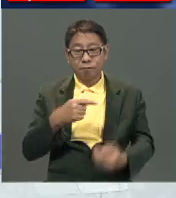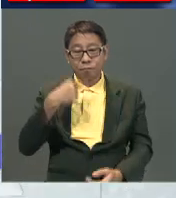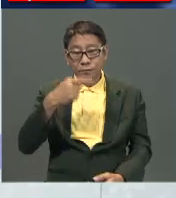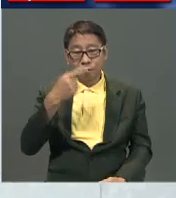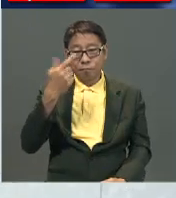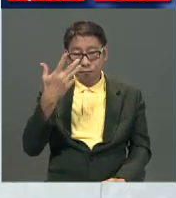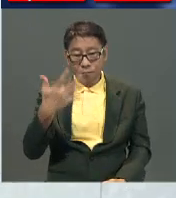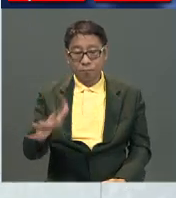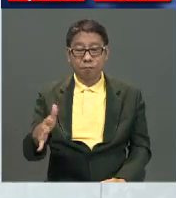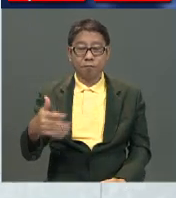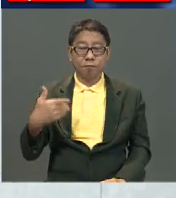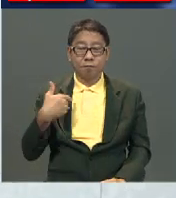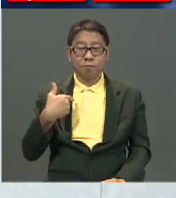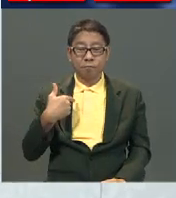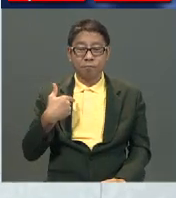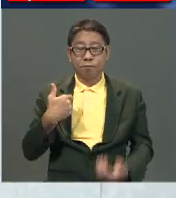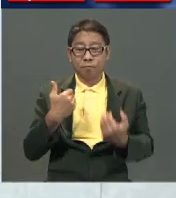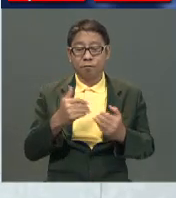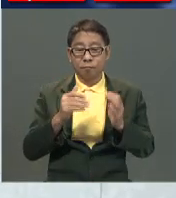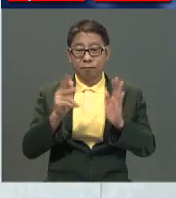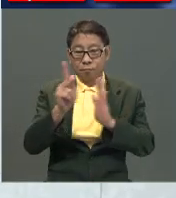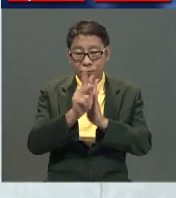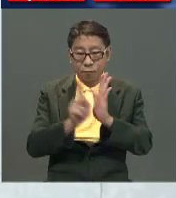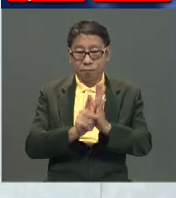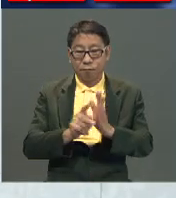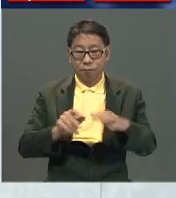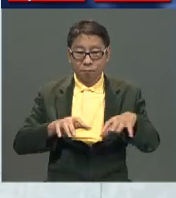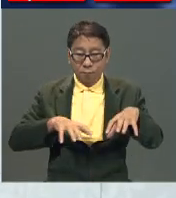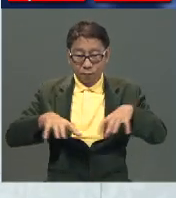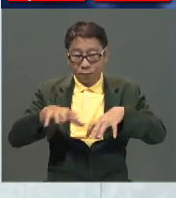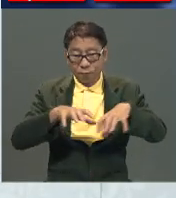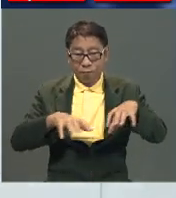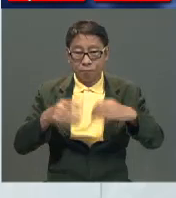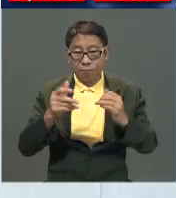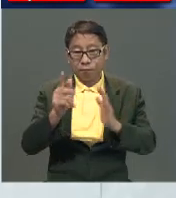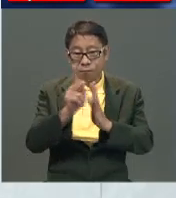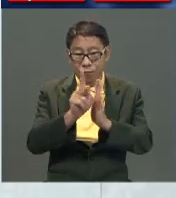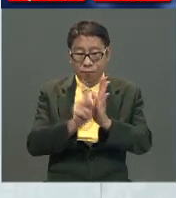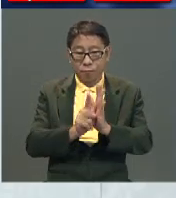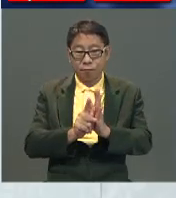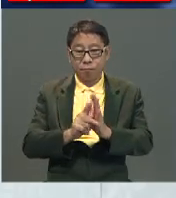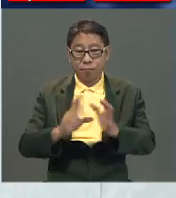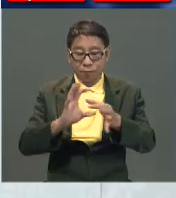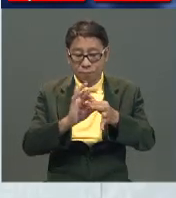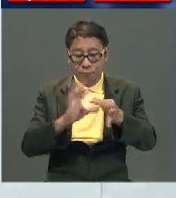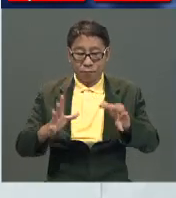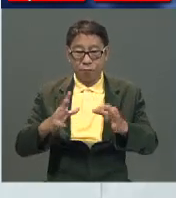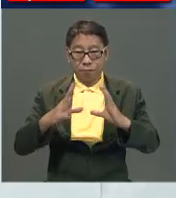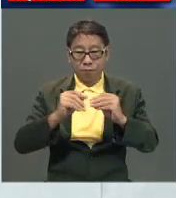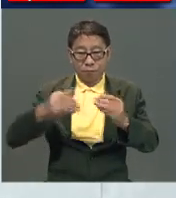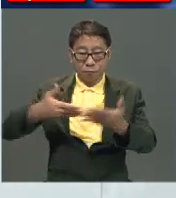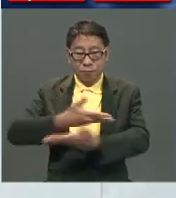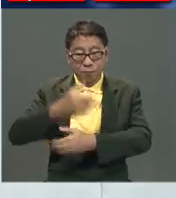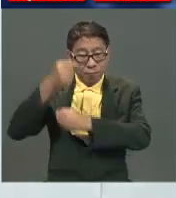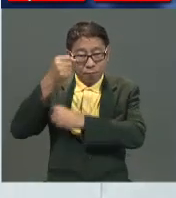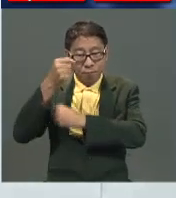ายครั้งแล้วล่ะนะเพราะหลายกฎหมายไม่ครอบคลุมไงนะผมไม่ได้เอากฎหมายได้ไปยุ่งเกี่ยวเรื่องการชุมนุมอะไรทั้งสิ้นเลยไม่